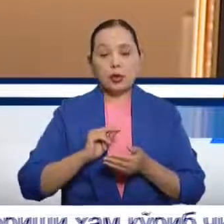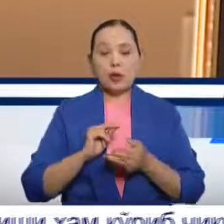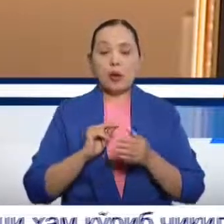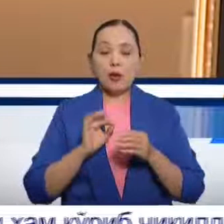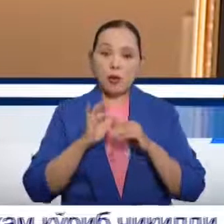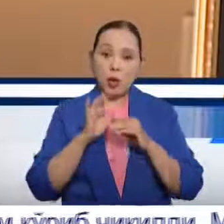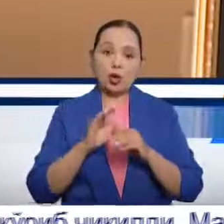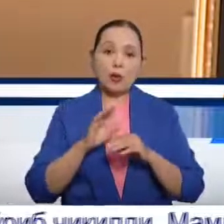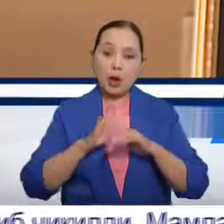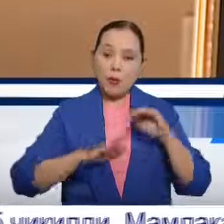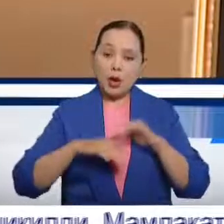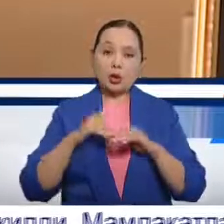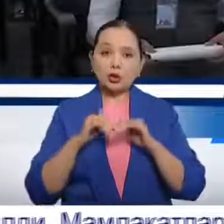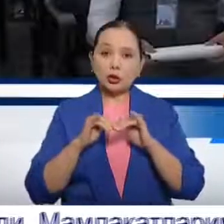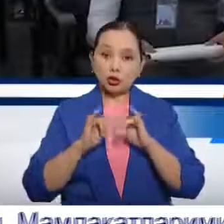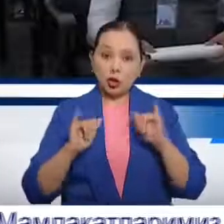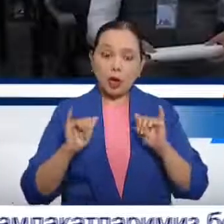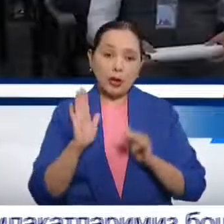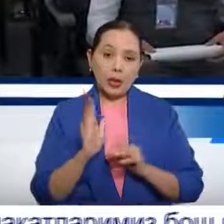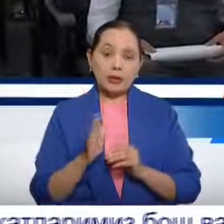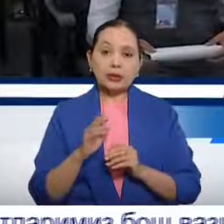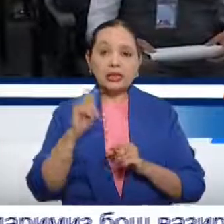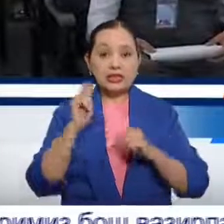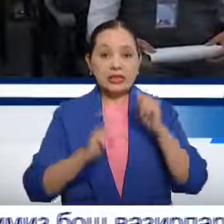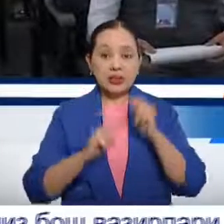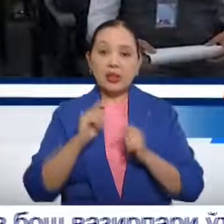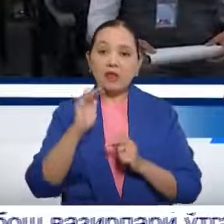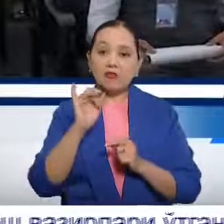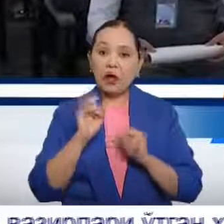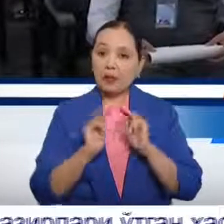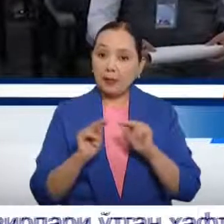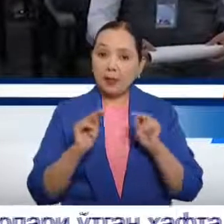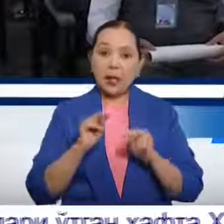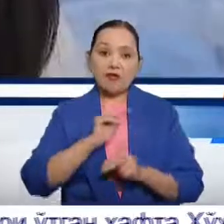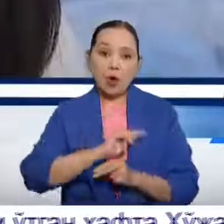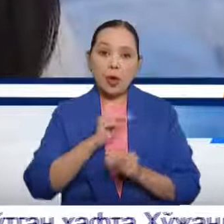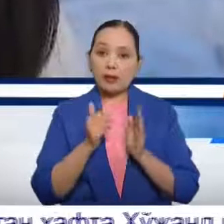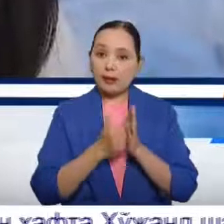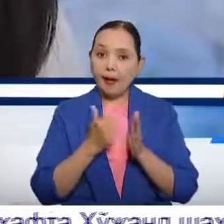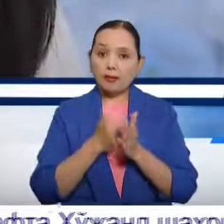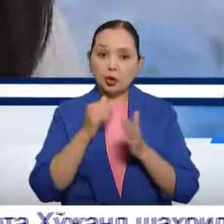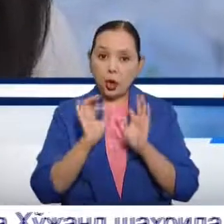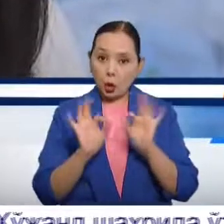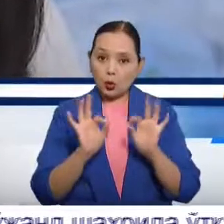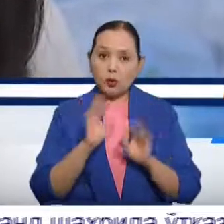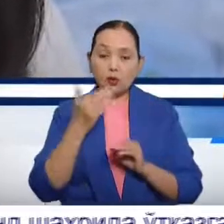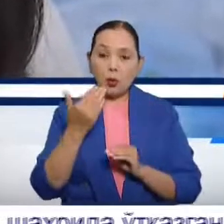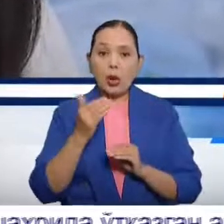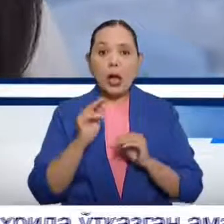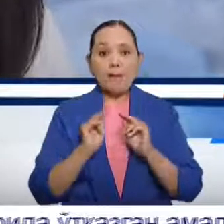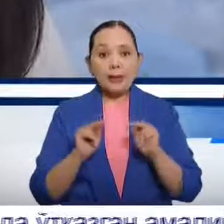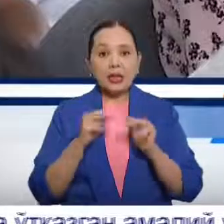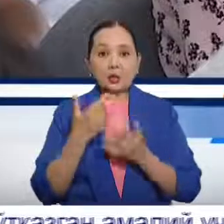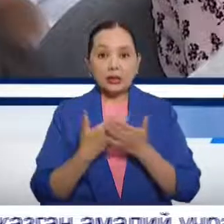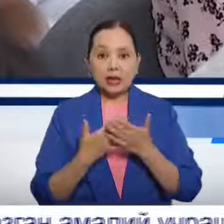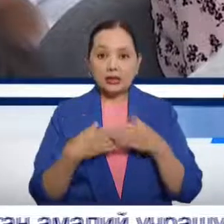borib, amaliyotlarda keyin joriy qilamiz. Seminarda fan metodistlari faoliyatidagi kamchiliklar ko'rsatib o'tildi, ularga metodik